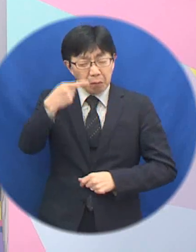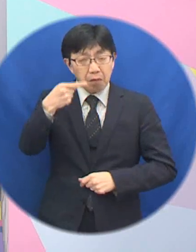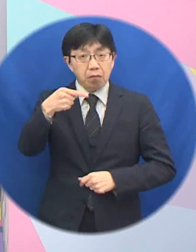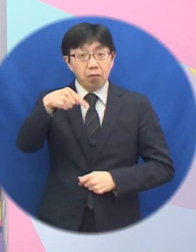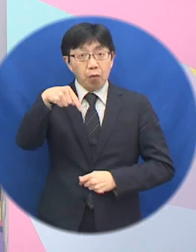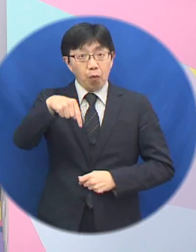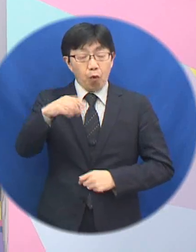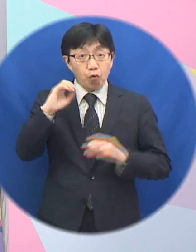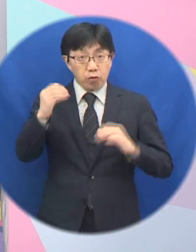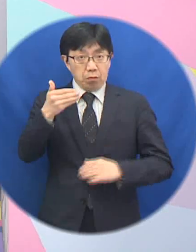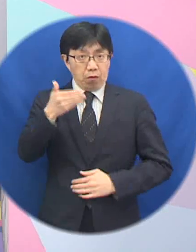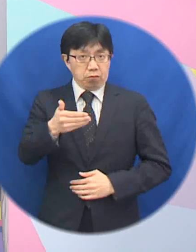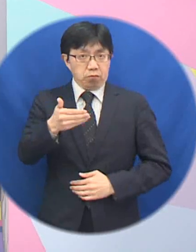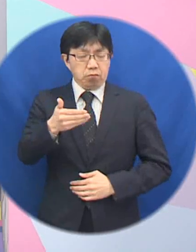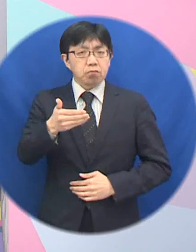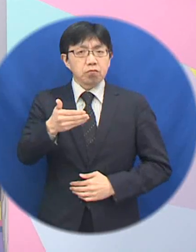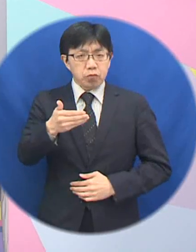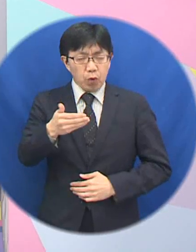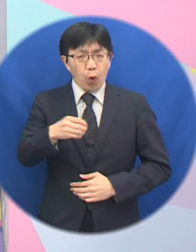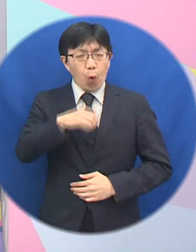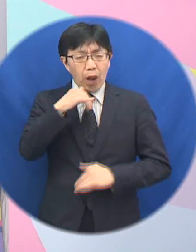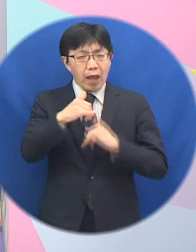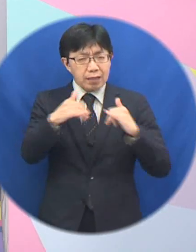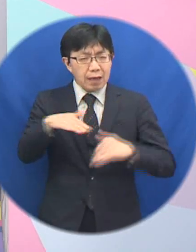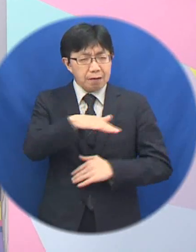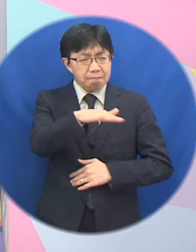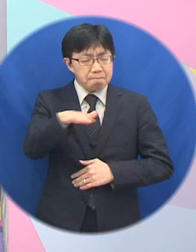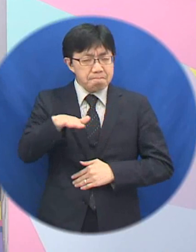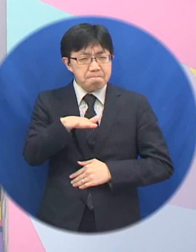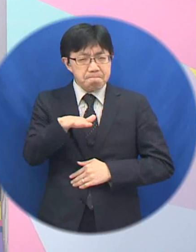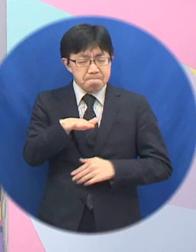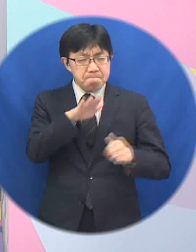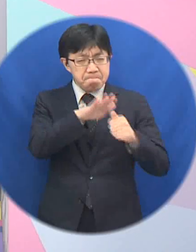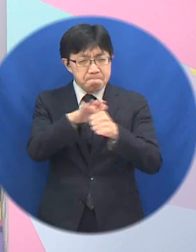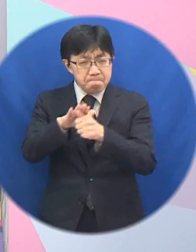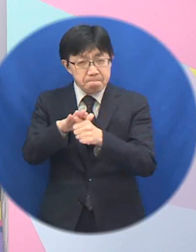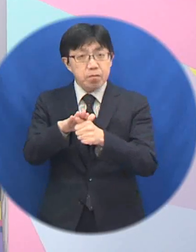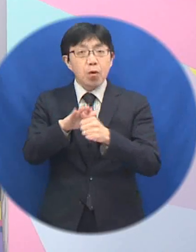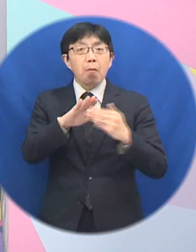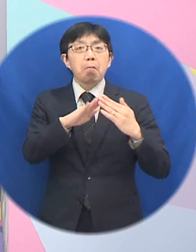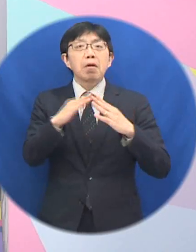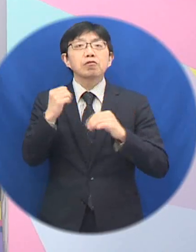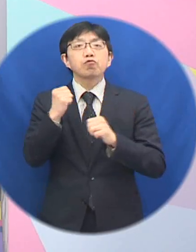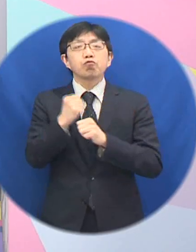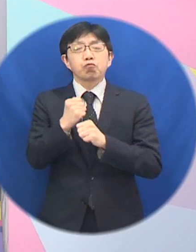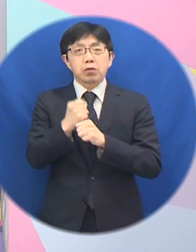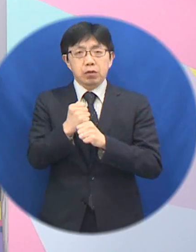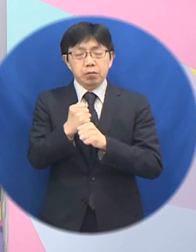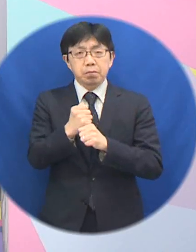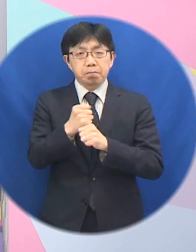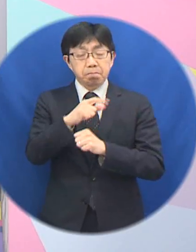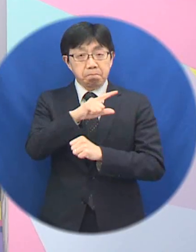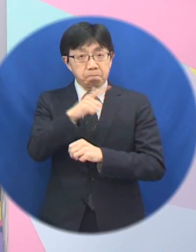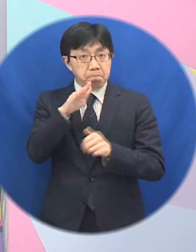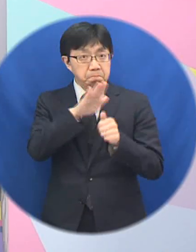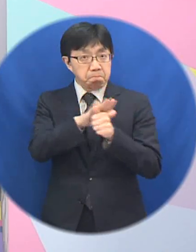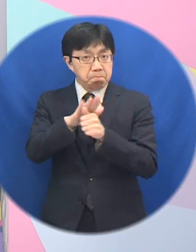島区では、高齢者に優しい街づくりを目指し、さまざまな支援事業を行っています